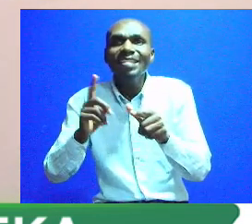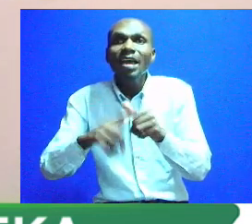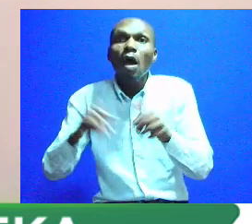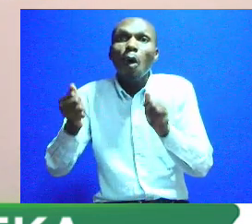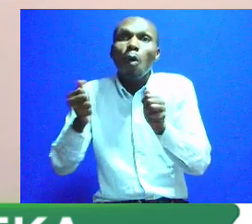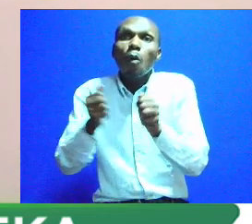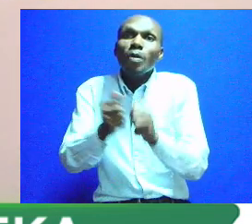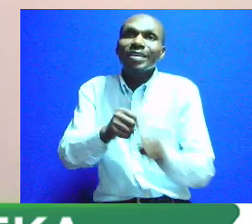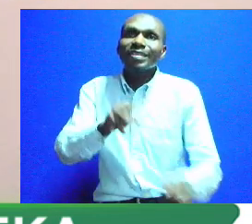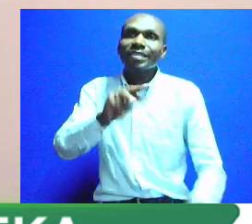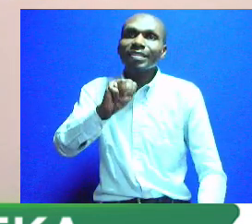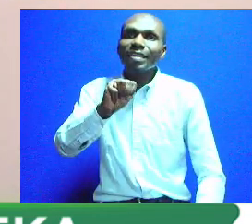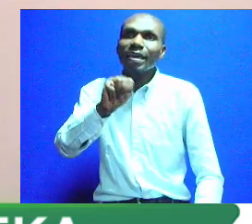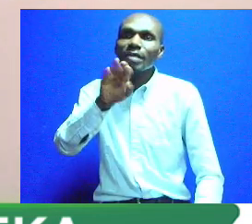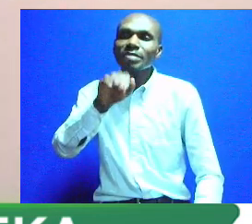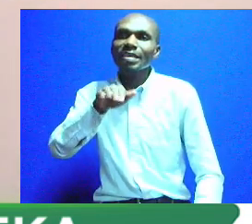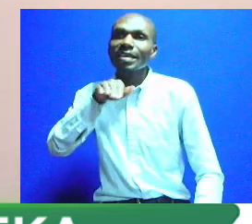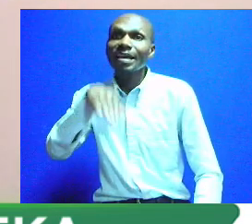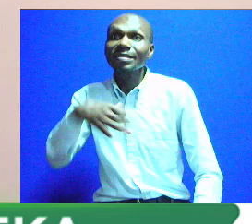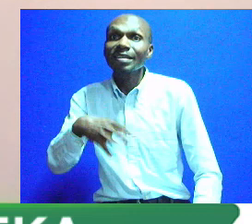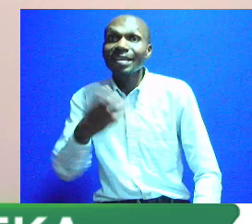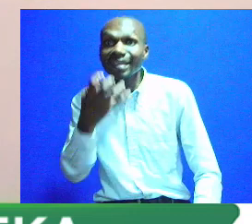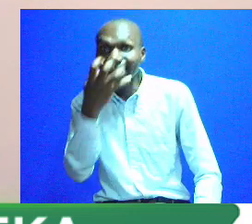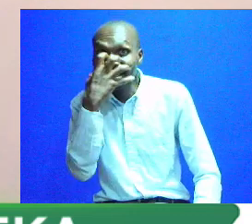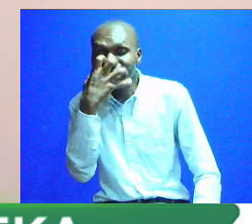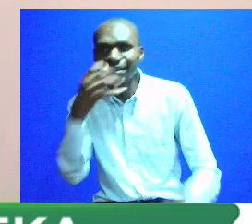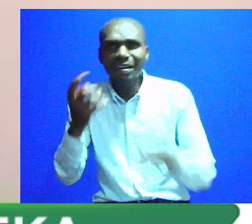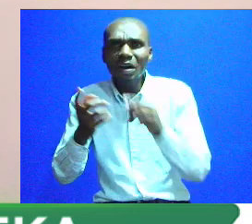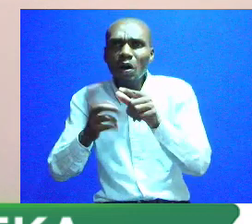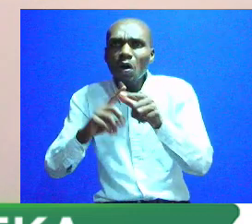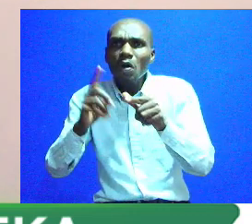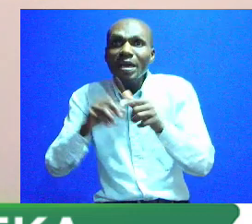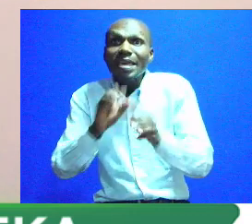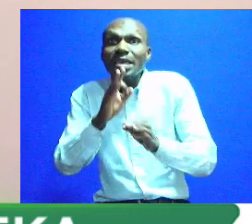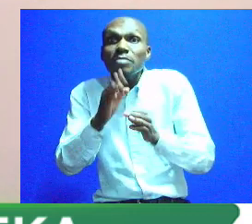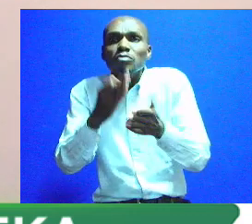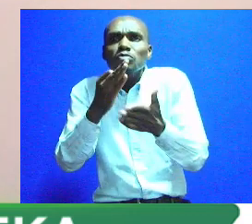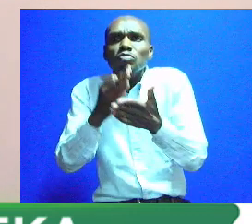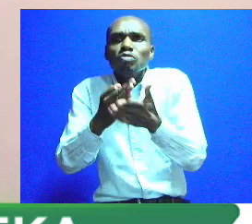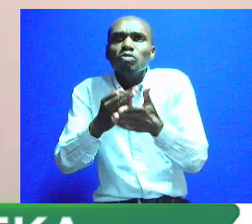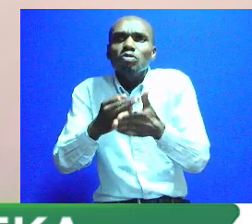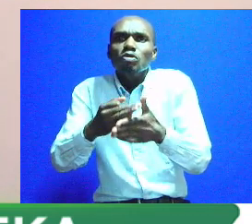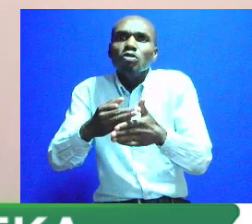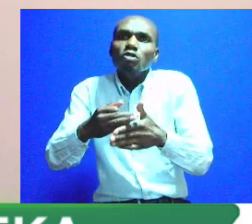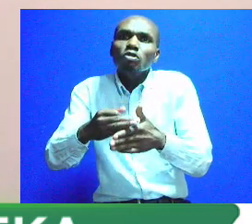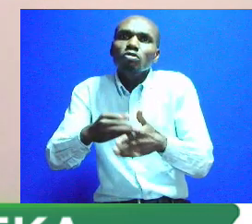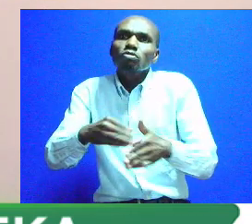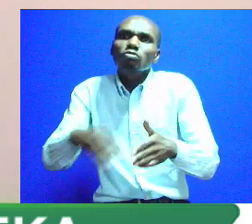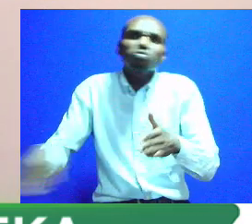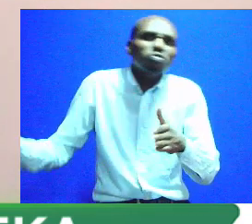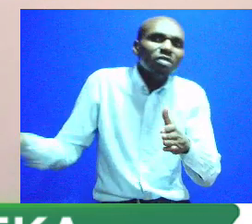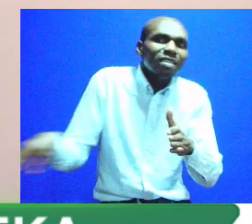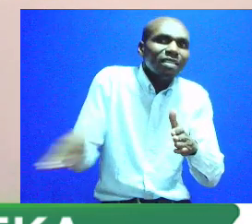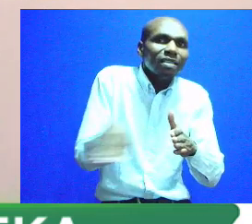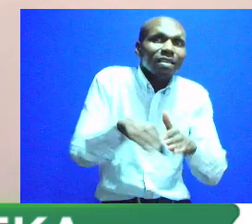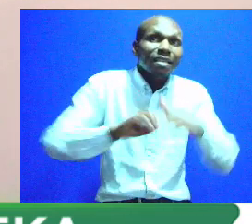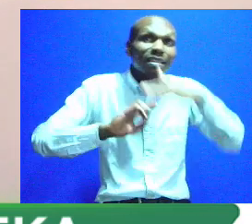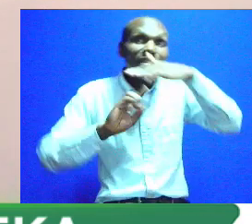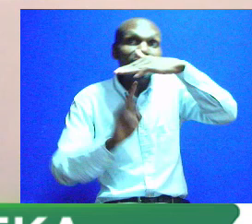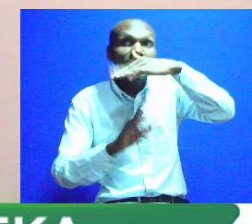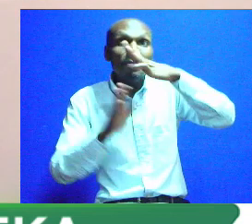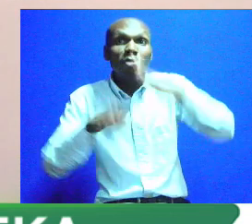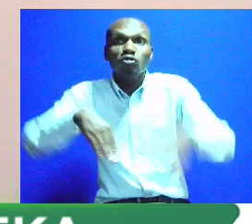Richmond nigo amoboli rio omoraibu ense Dr. William Ruto anyale koba kumutenenia emeremo omuwaziri oyonya taliko